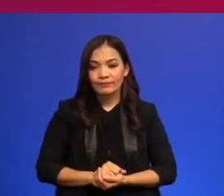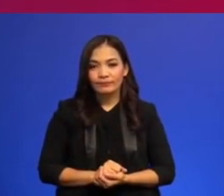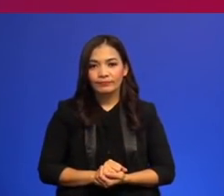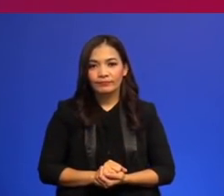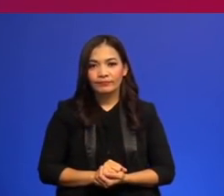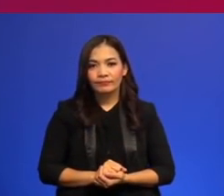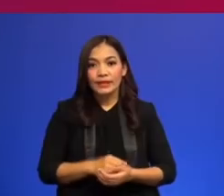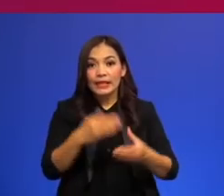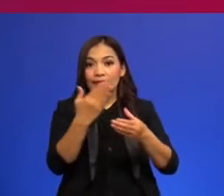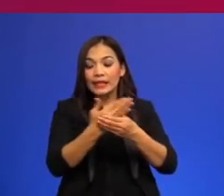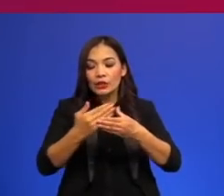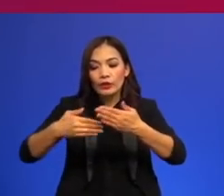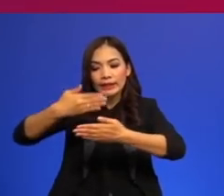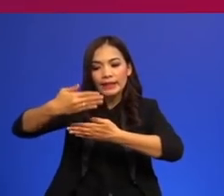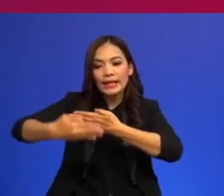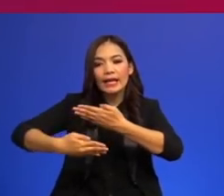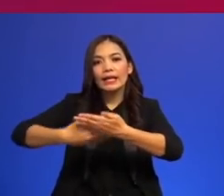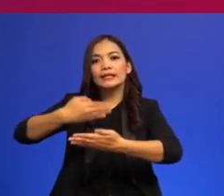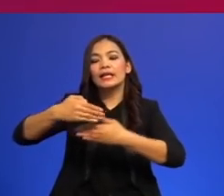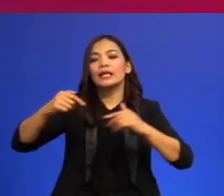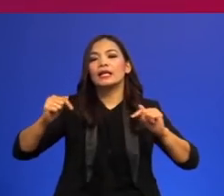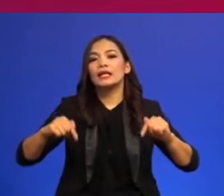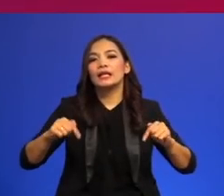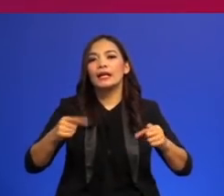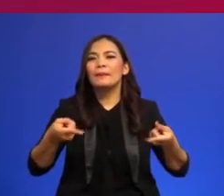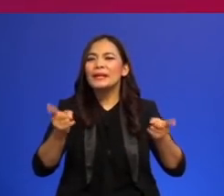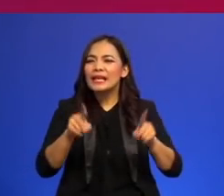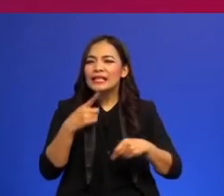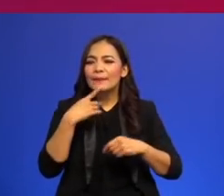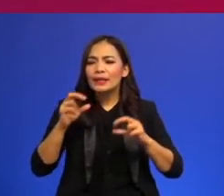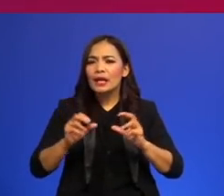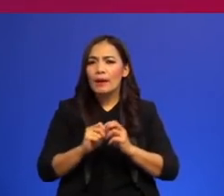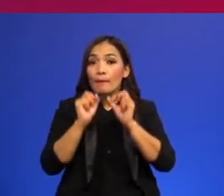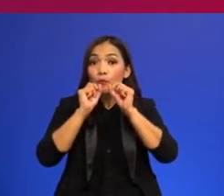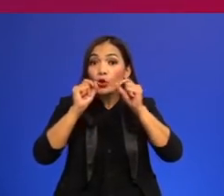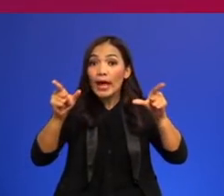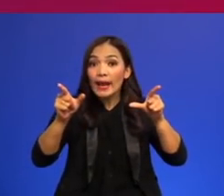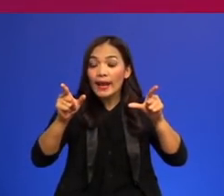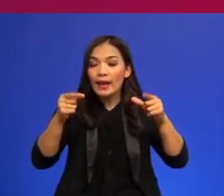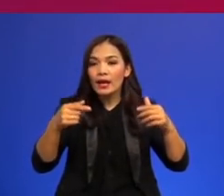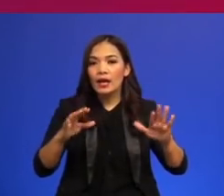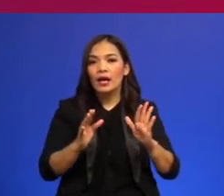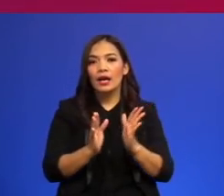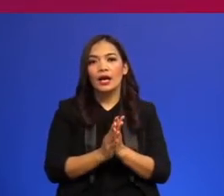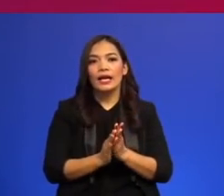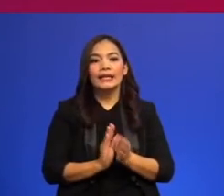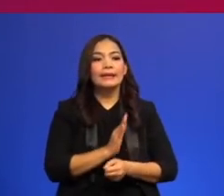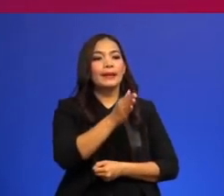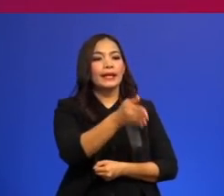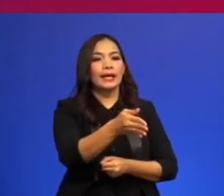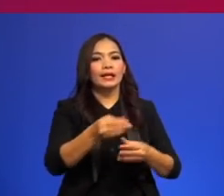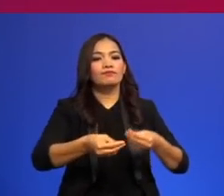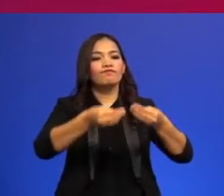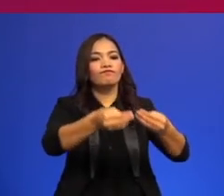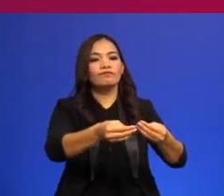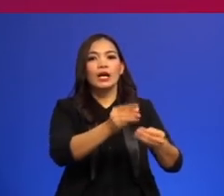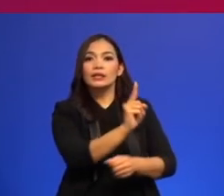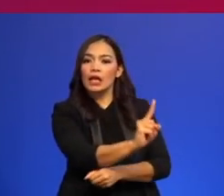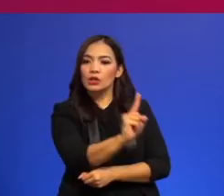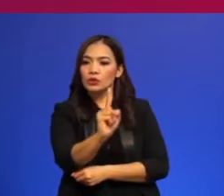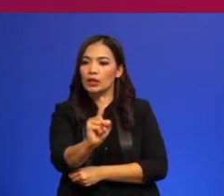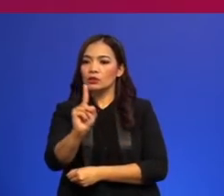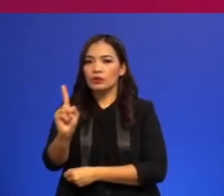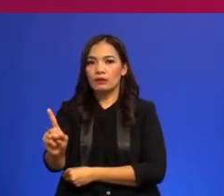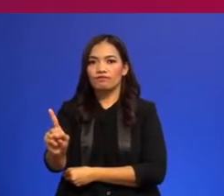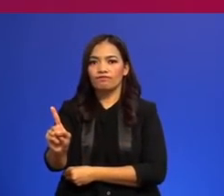Jadi sandwich generation ini merupakan sebutan yang diberikan kepada individu yang harus